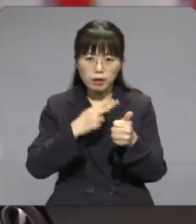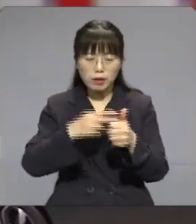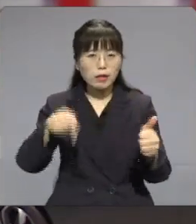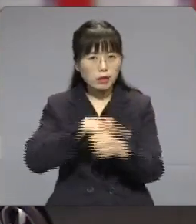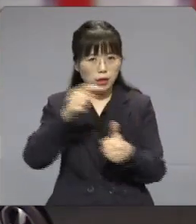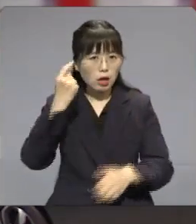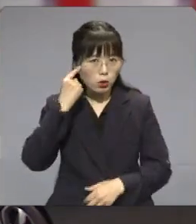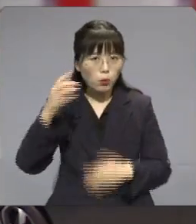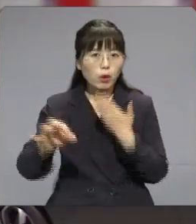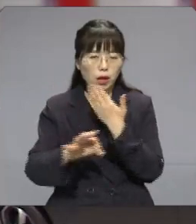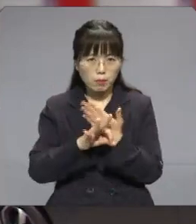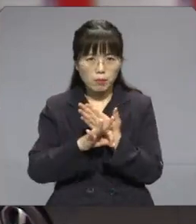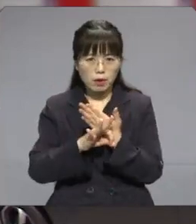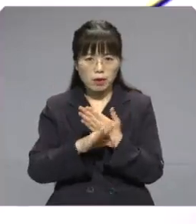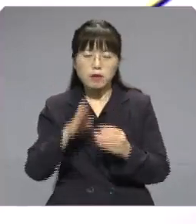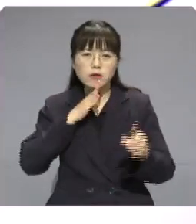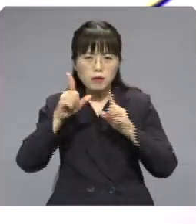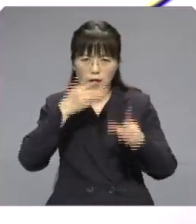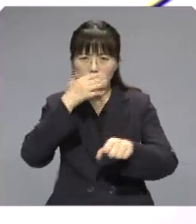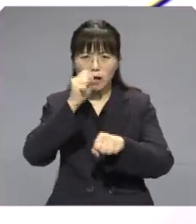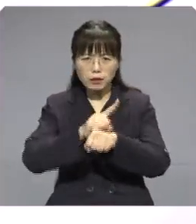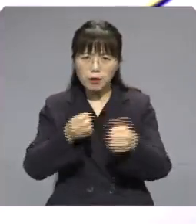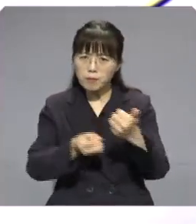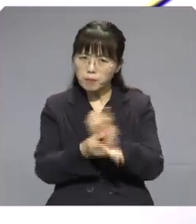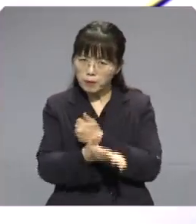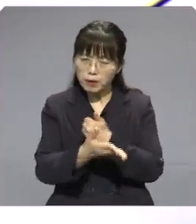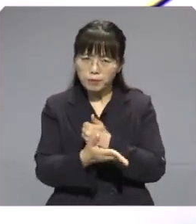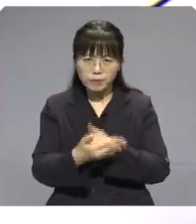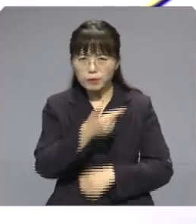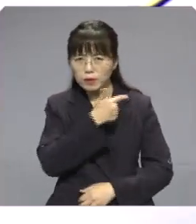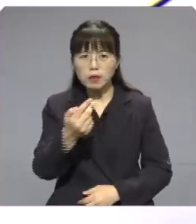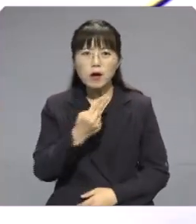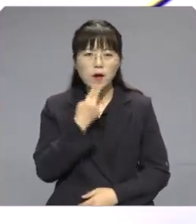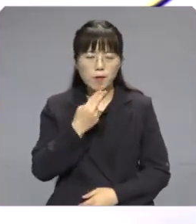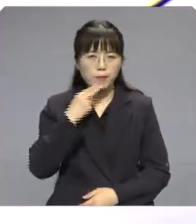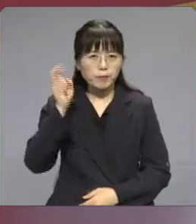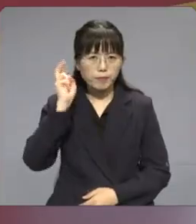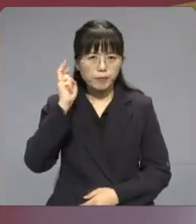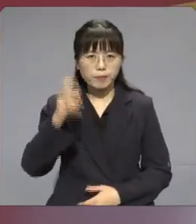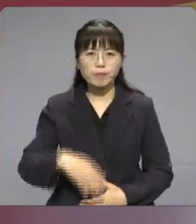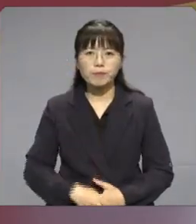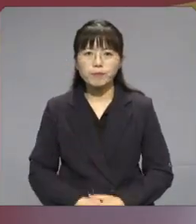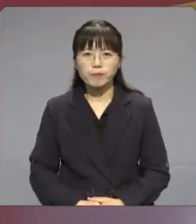상황을 고려하면 실현 가능성과 파급력은 크지 않을 것으로도 보입니다.